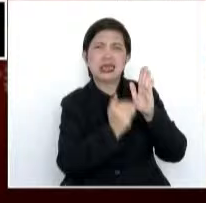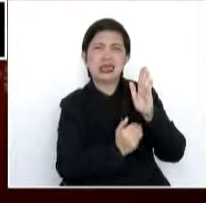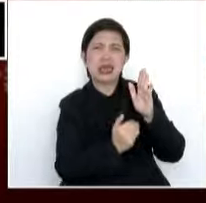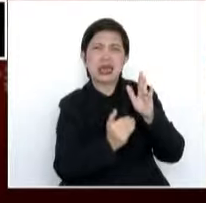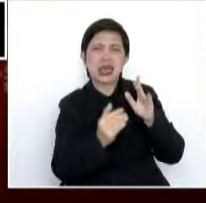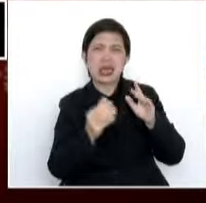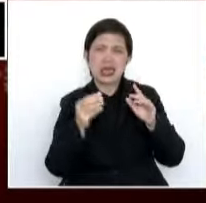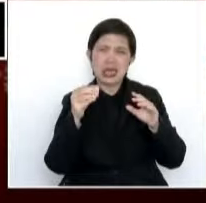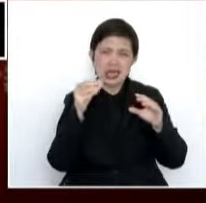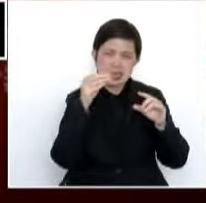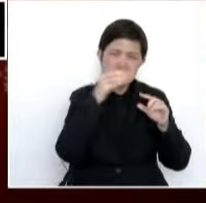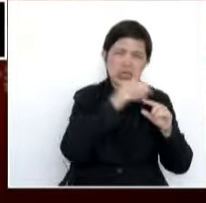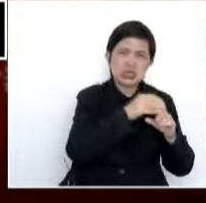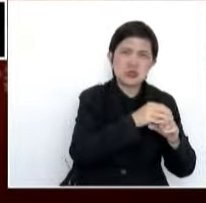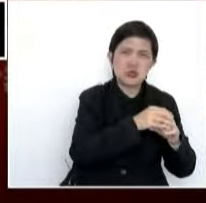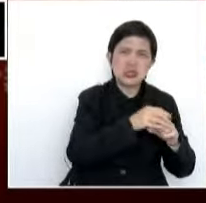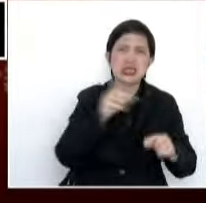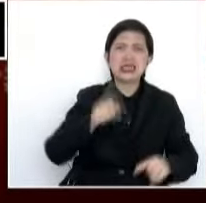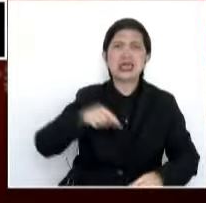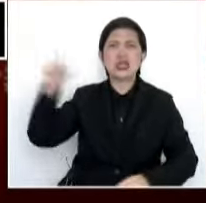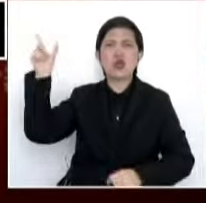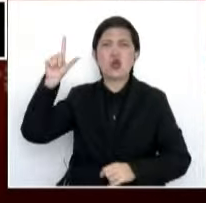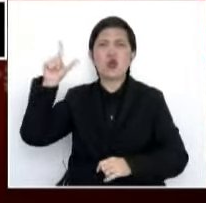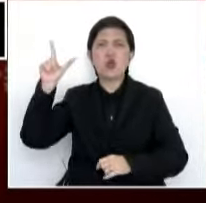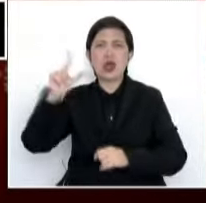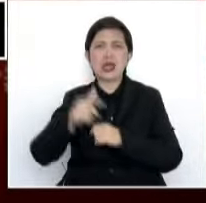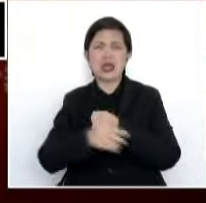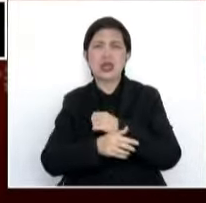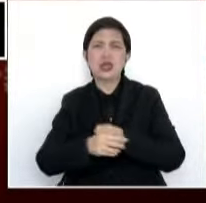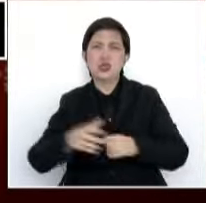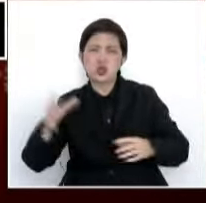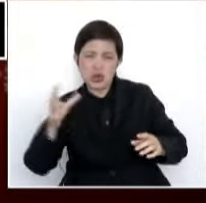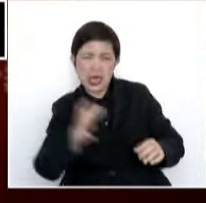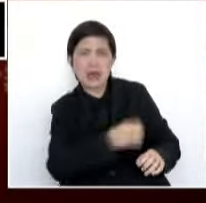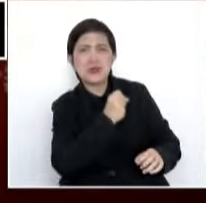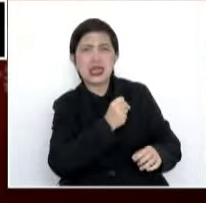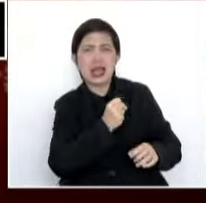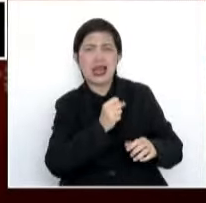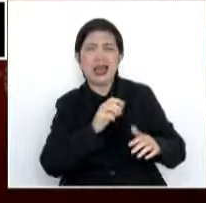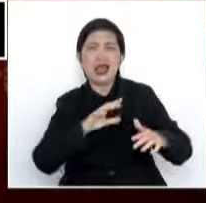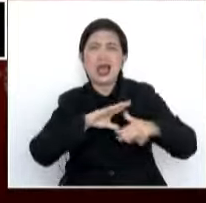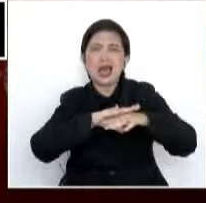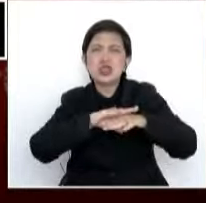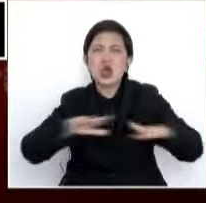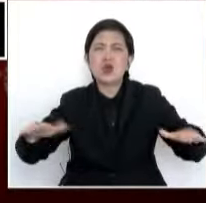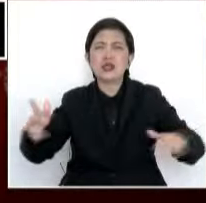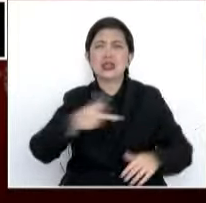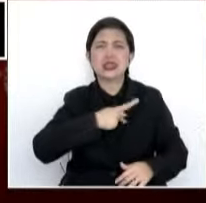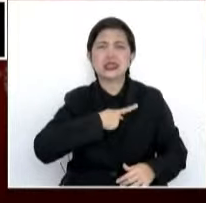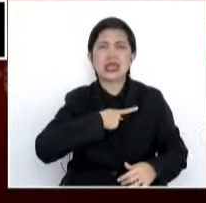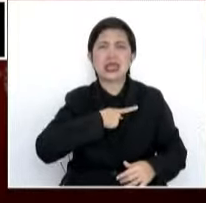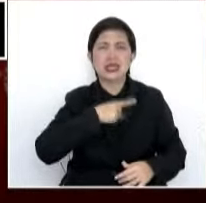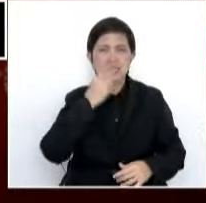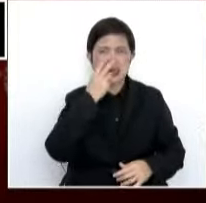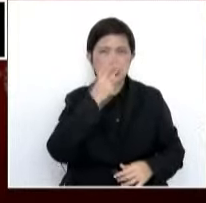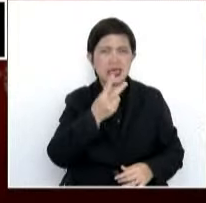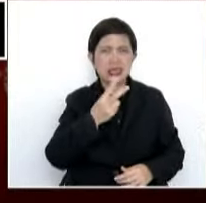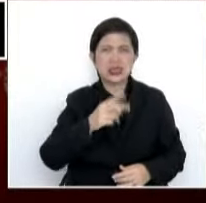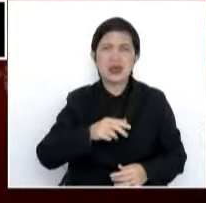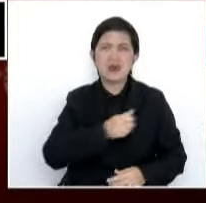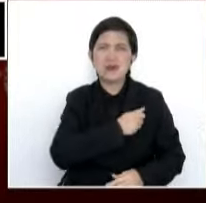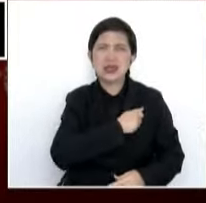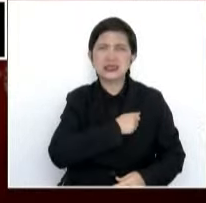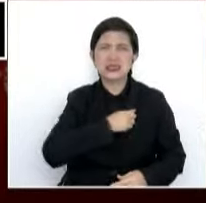asing untuk mengambil ahli keduatan negara sehingga terlihat sekali begitu rapuhnya bangsa